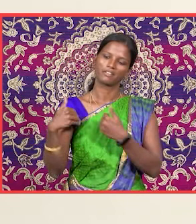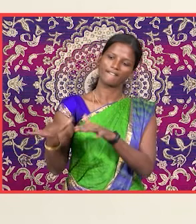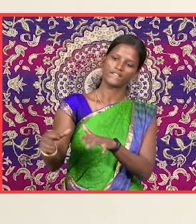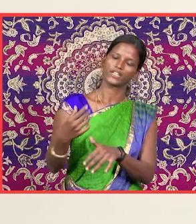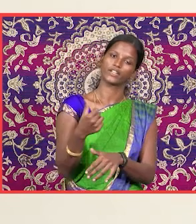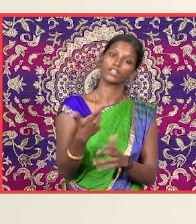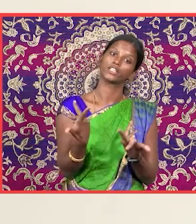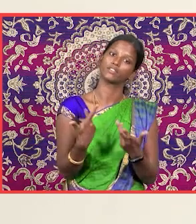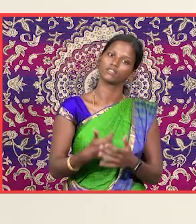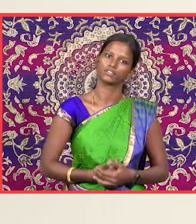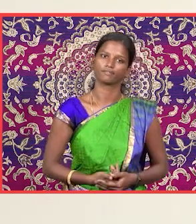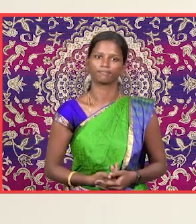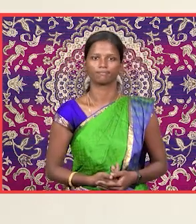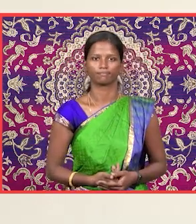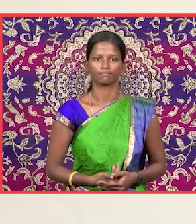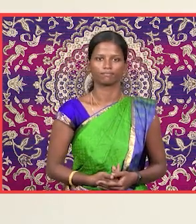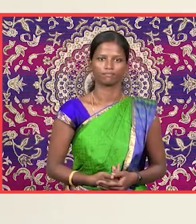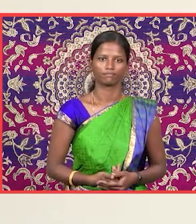விலை